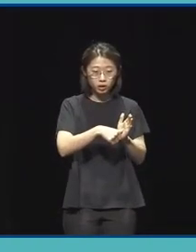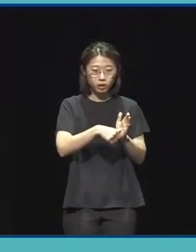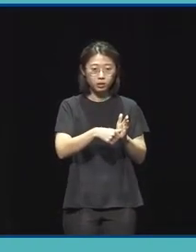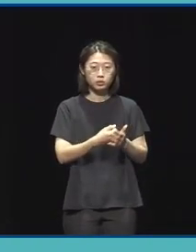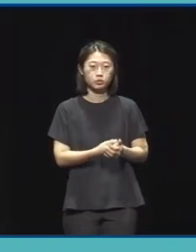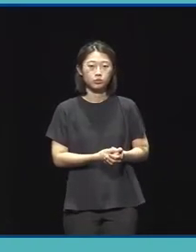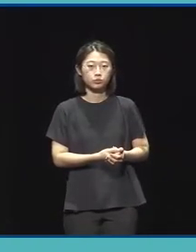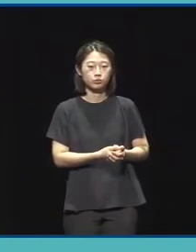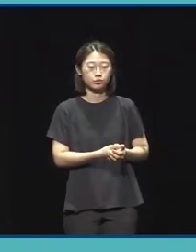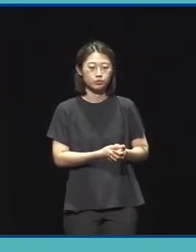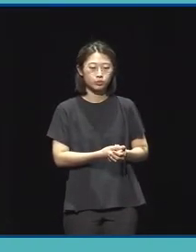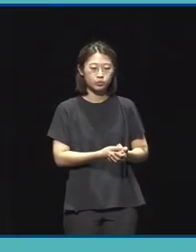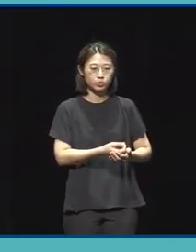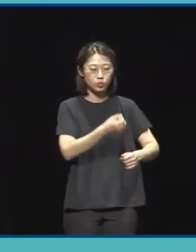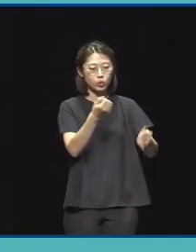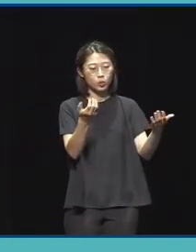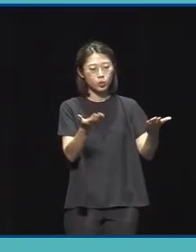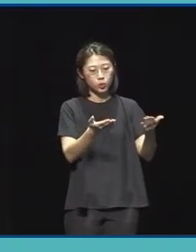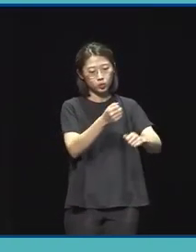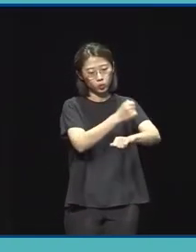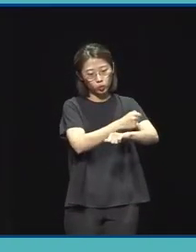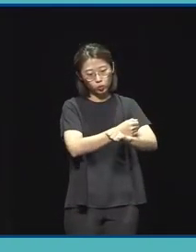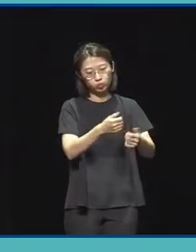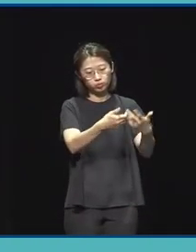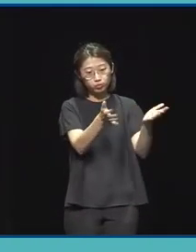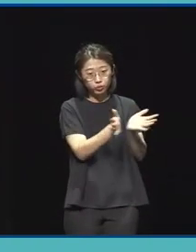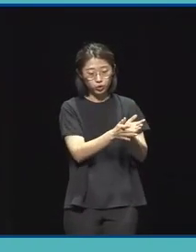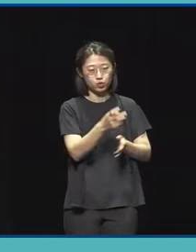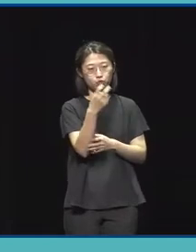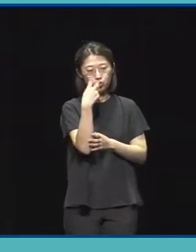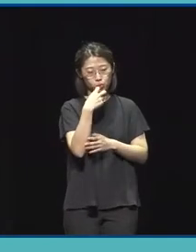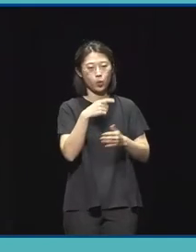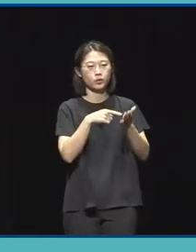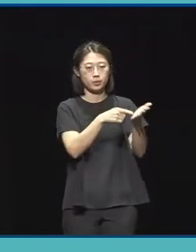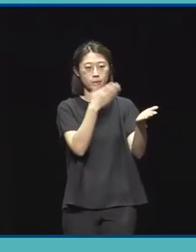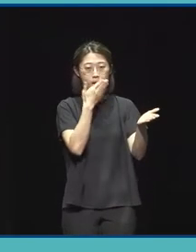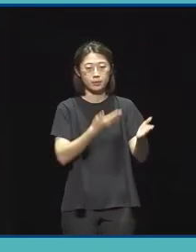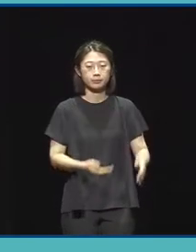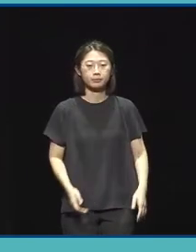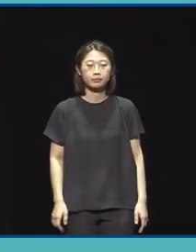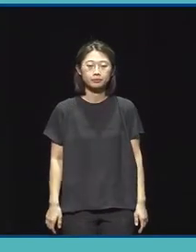일자리 사업 지침을 근거로 하여 반복 참여가 가능합니다.